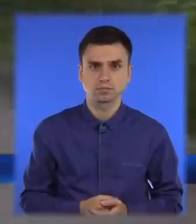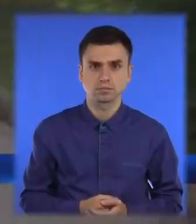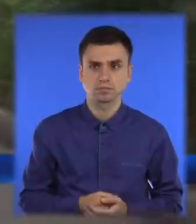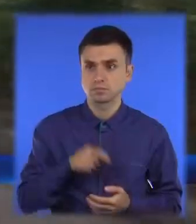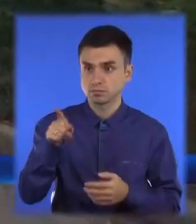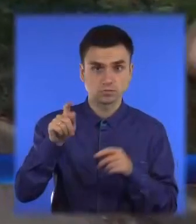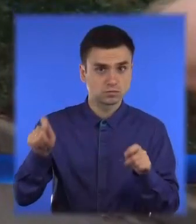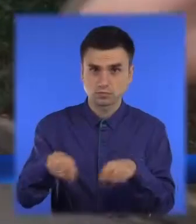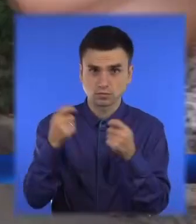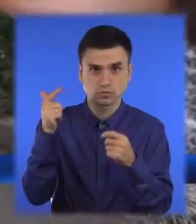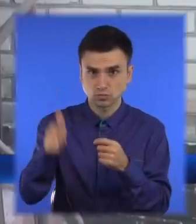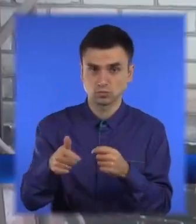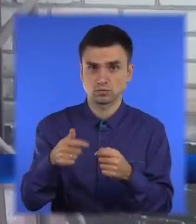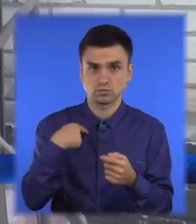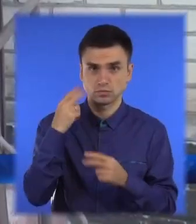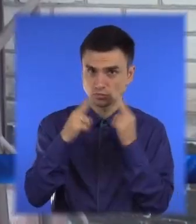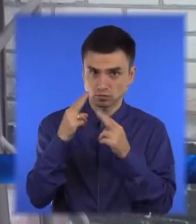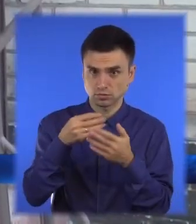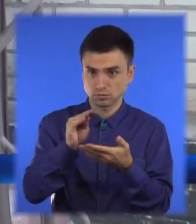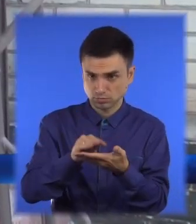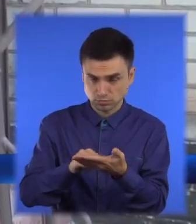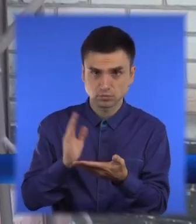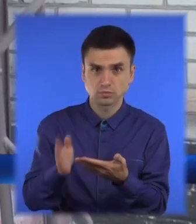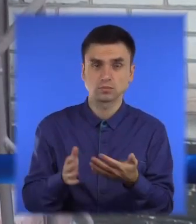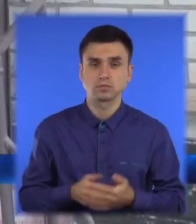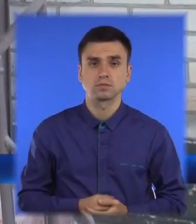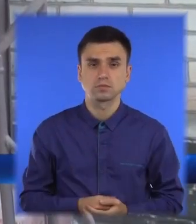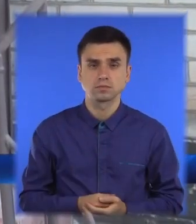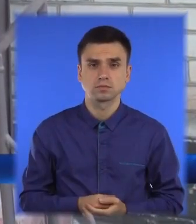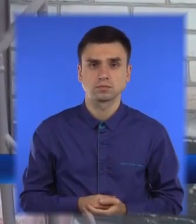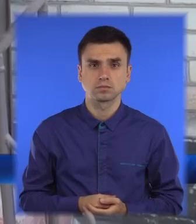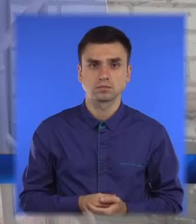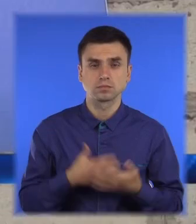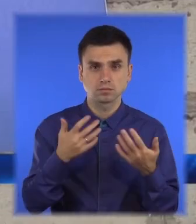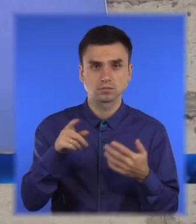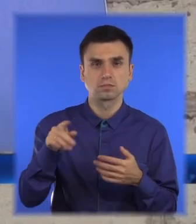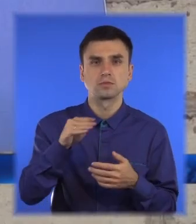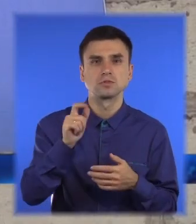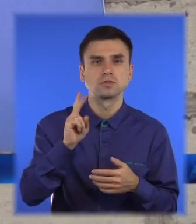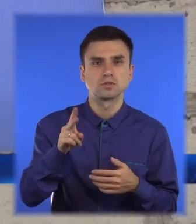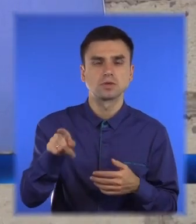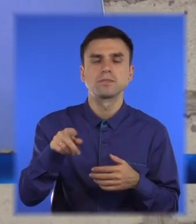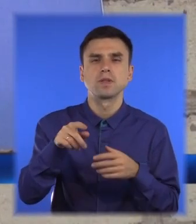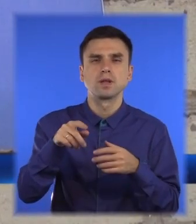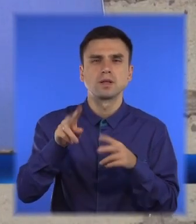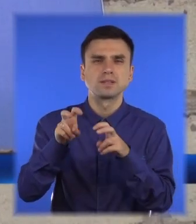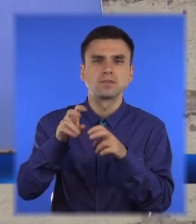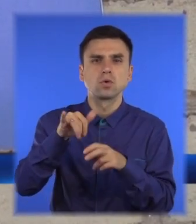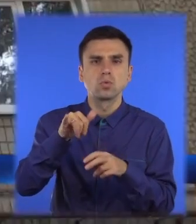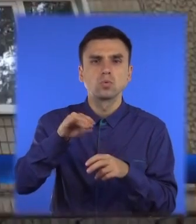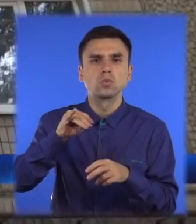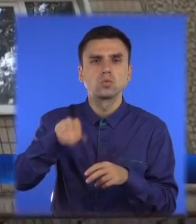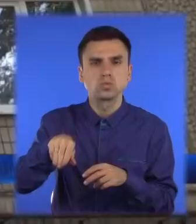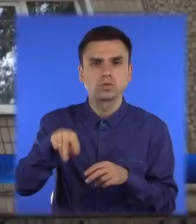нарушаєте. Закон! Ось так представники компанії «УЮ-2011» спілкуються з журналістами та